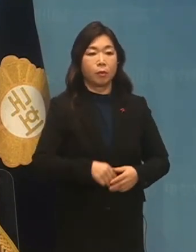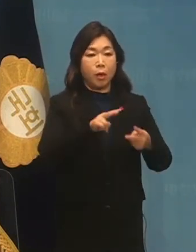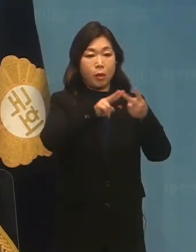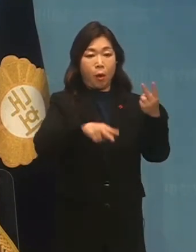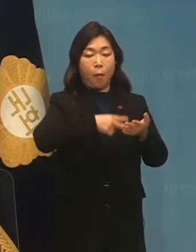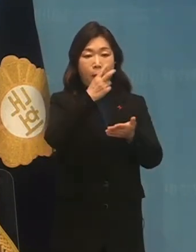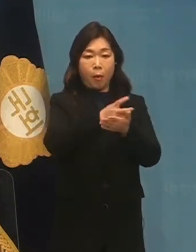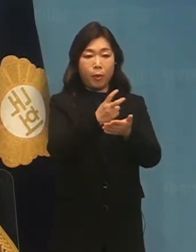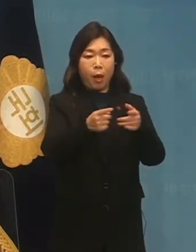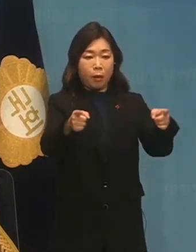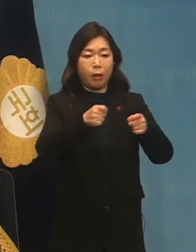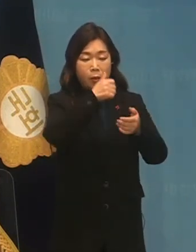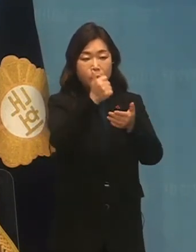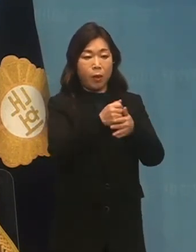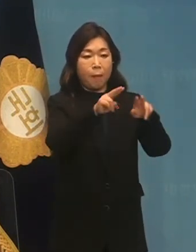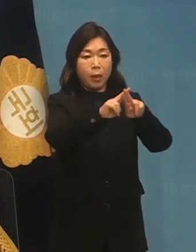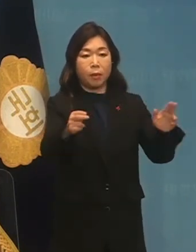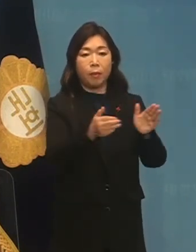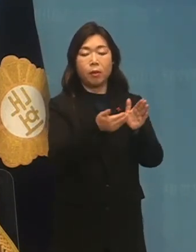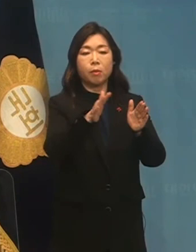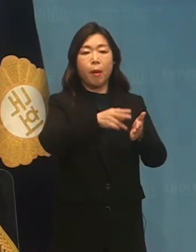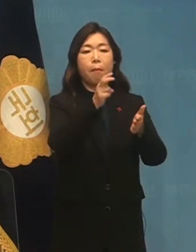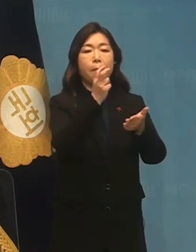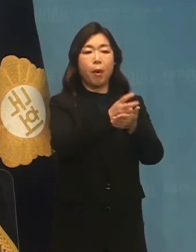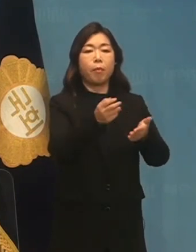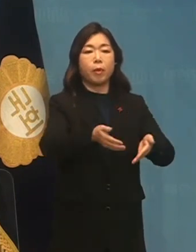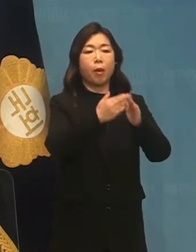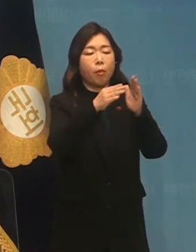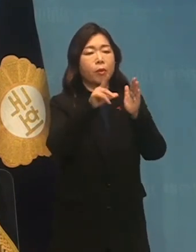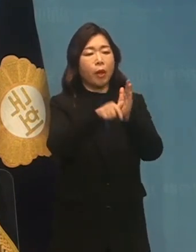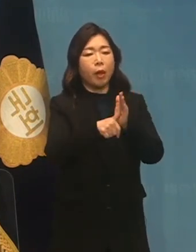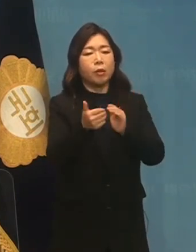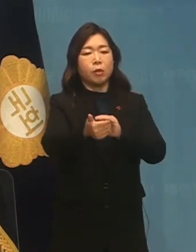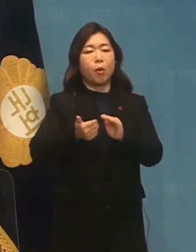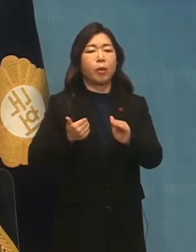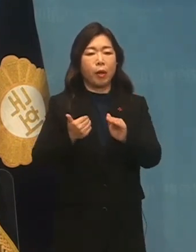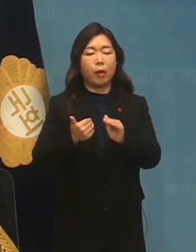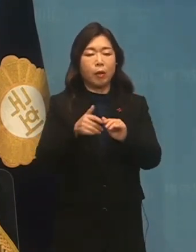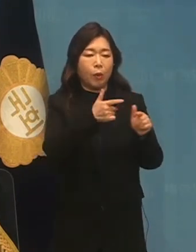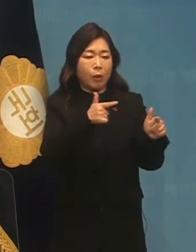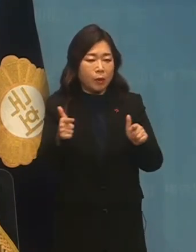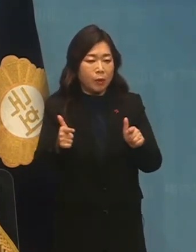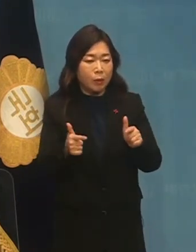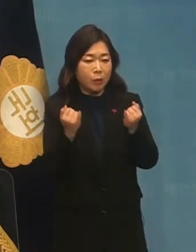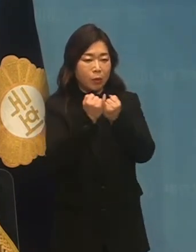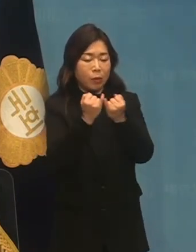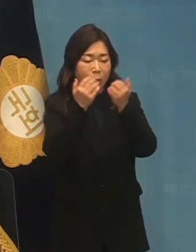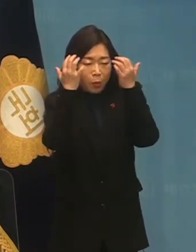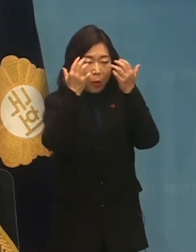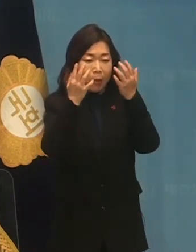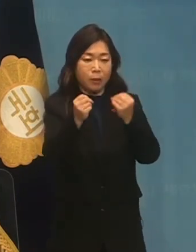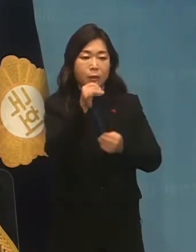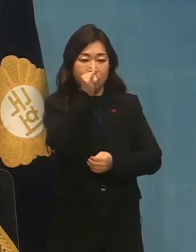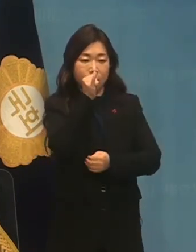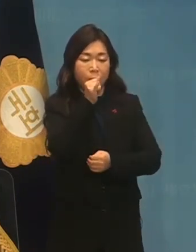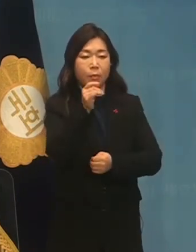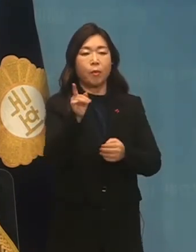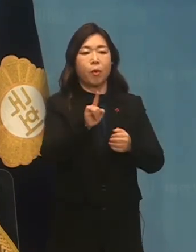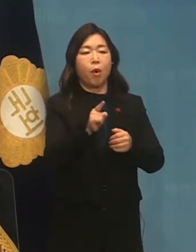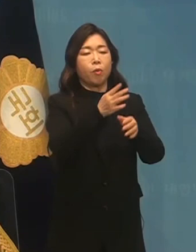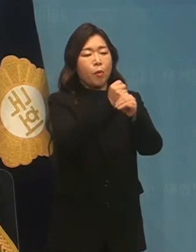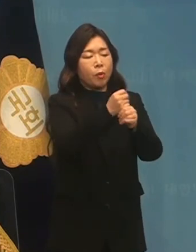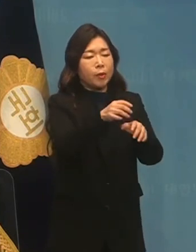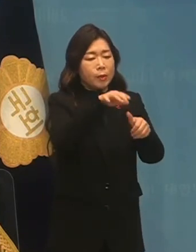형법에서 낙태죄가 폐지되었지만 입법 공백으로 많은 여성이 고통받고 있습니다. 주수 제한,